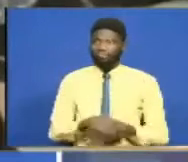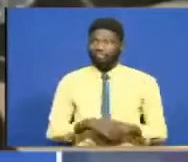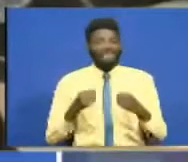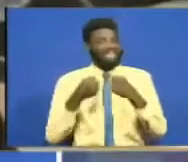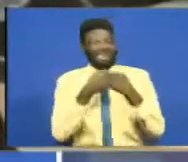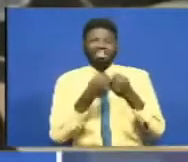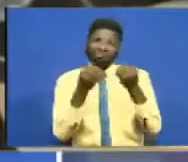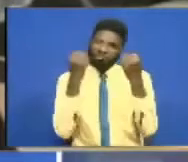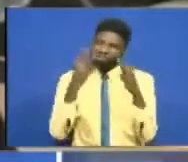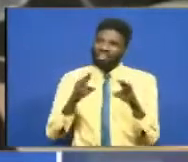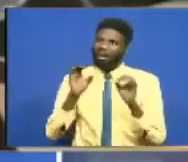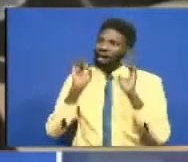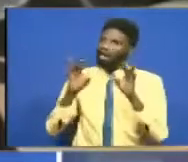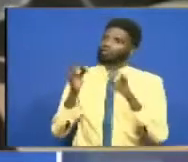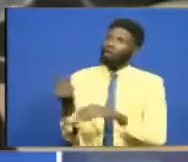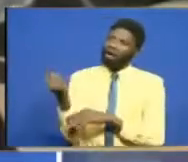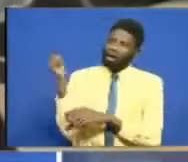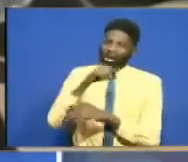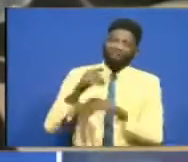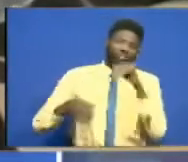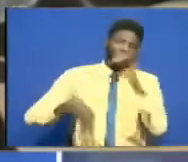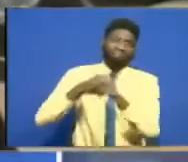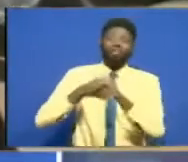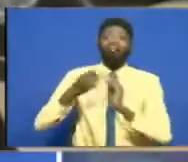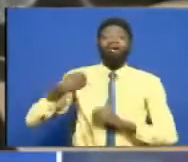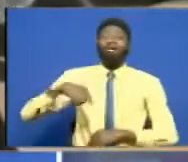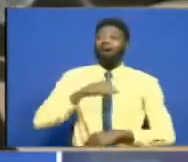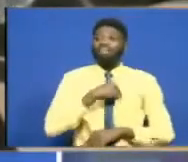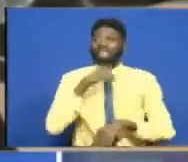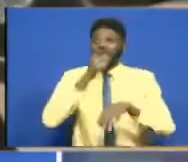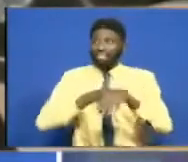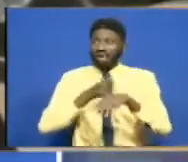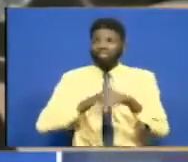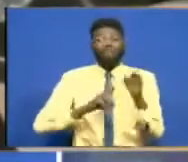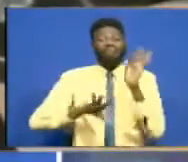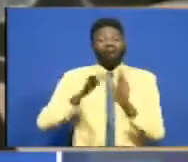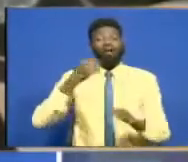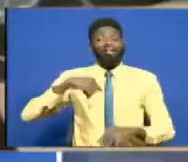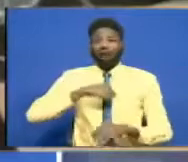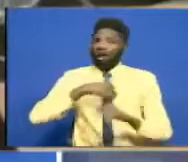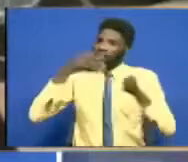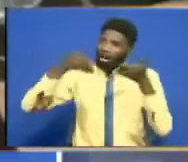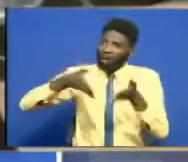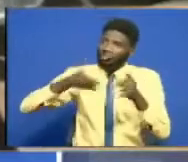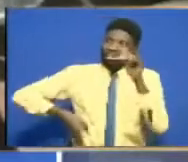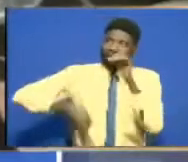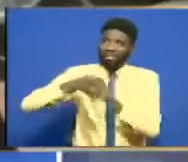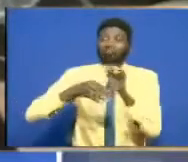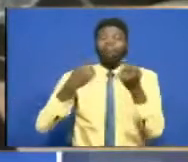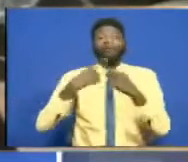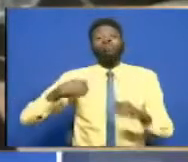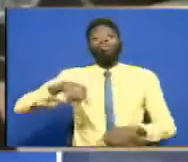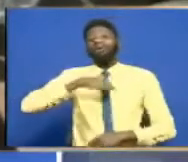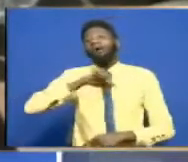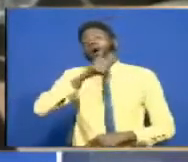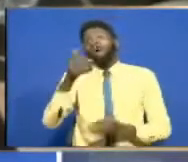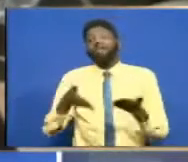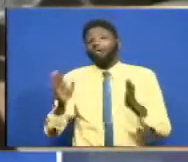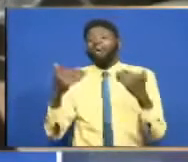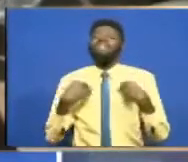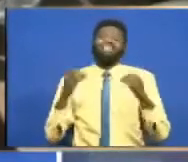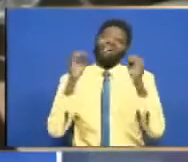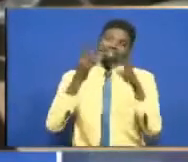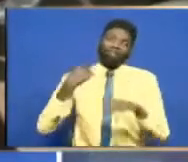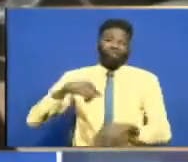mingi kama kajo anakuja wanatufukuza kama wakitukuta kama hapa wanatufukuza, lakini hatuna advice, lazima tufanye